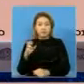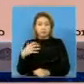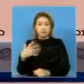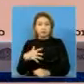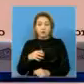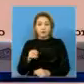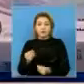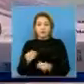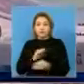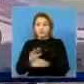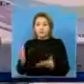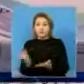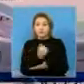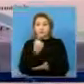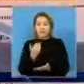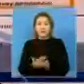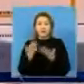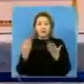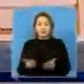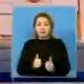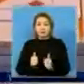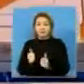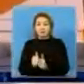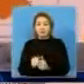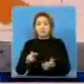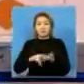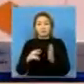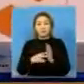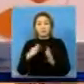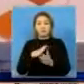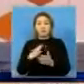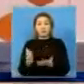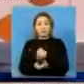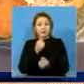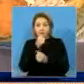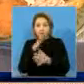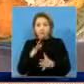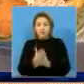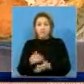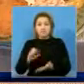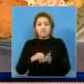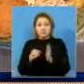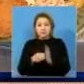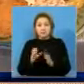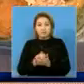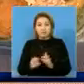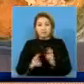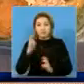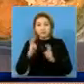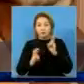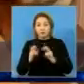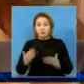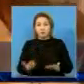көлемінде мемлекеттік грант ұтып алған. Алайда оның ұсынған жобасы бірден қолдау таппады. Өйткені жартылай фабрикат өнімдерін шығаратын цех